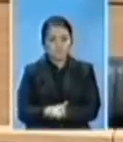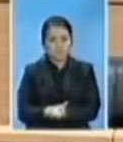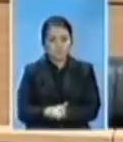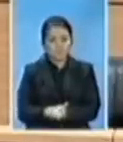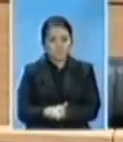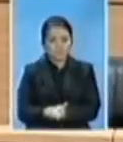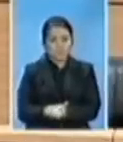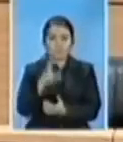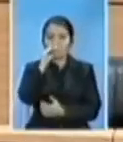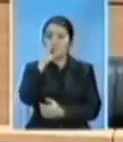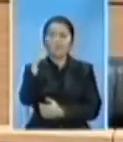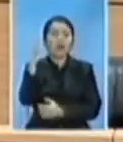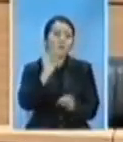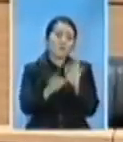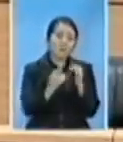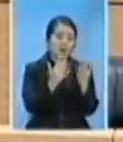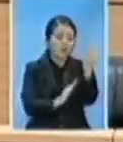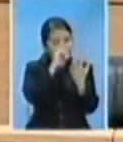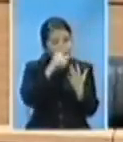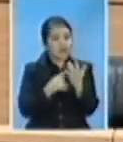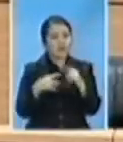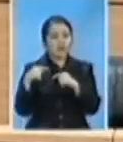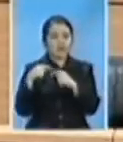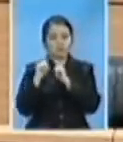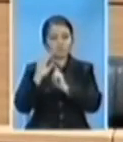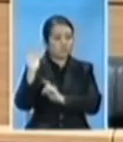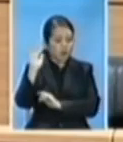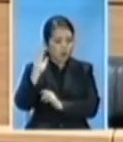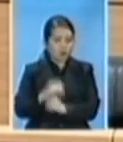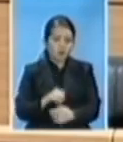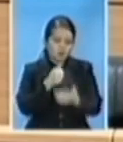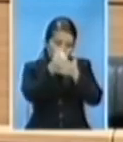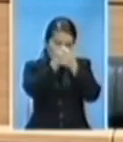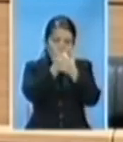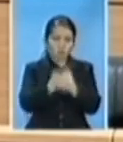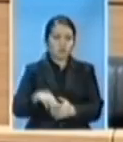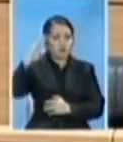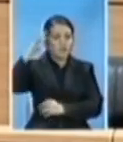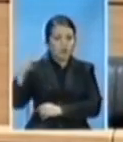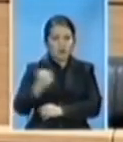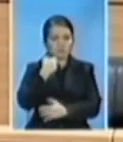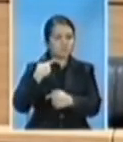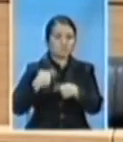อย่าได้พูดเลยครับเผาบ้านเผาเมืองโจมตีกันถ้าต่อสู้กับเผด็จการนี่มันยาก